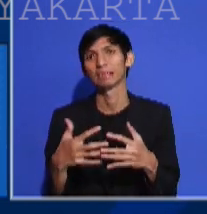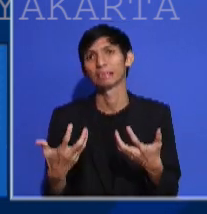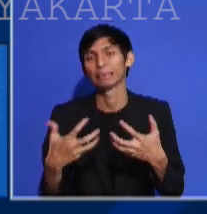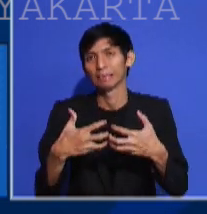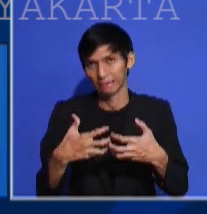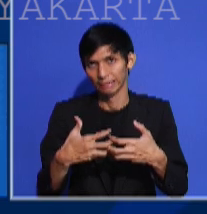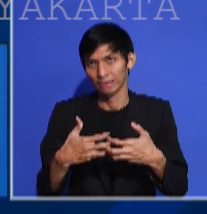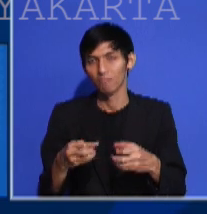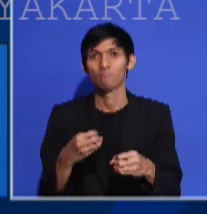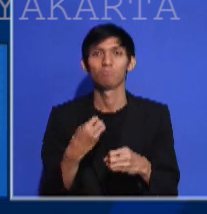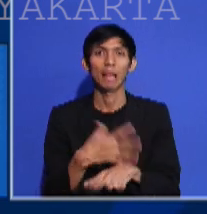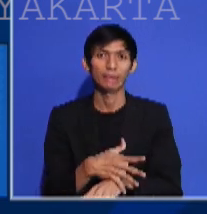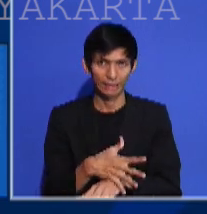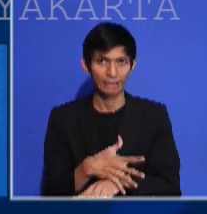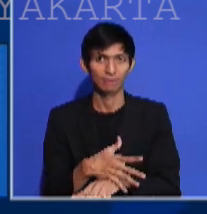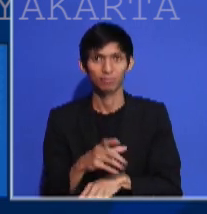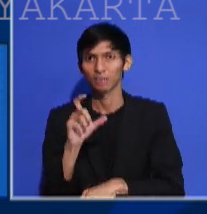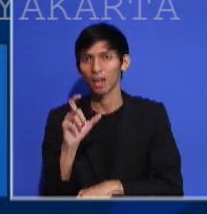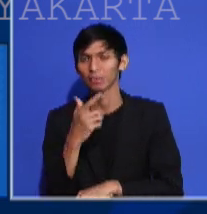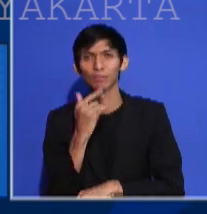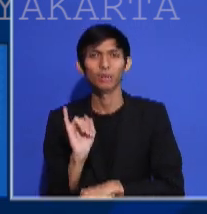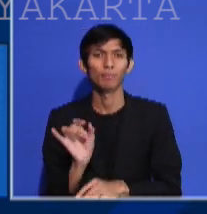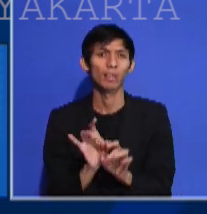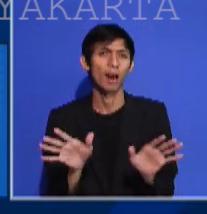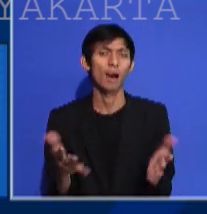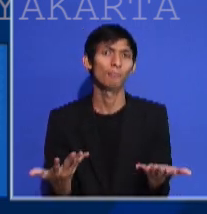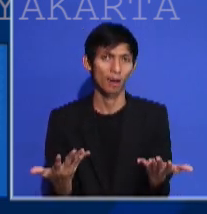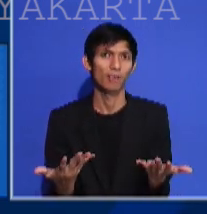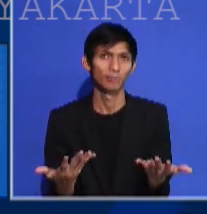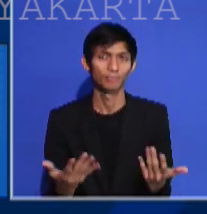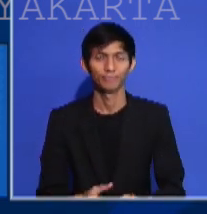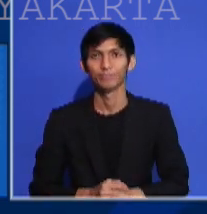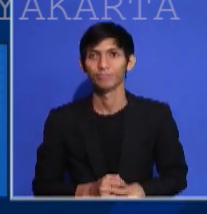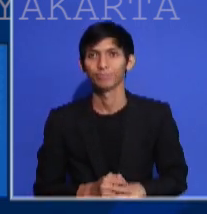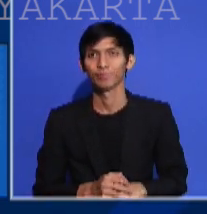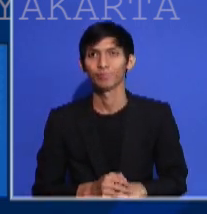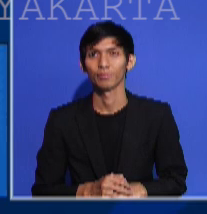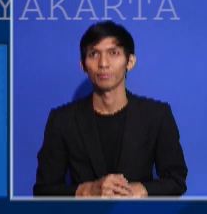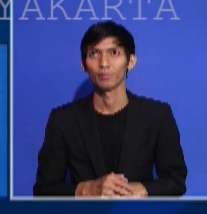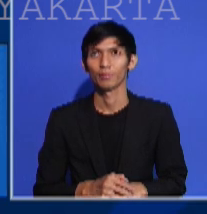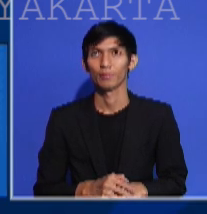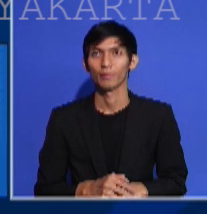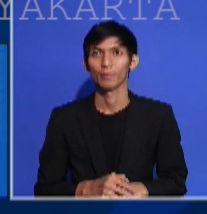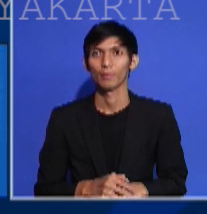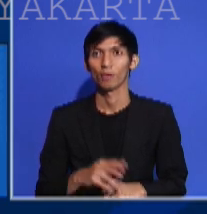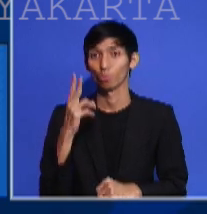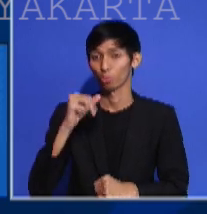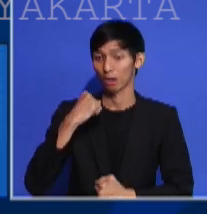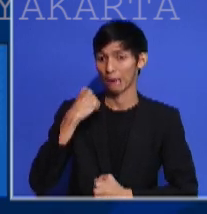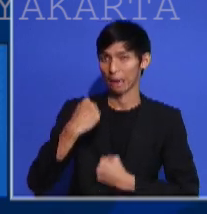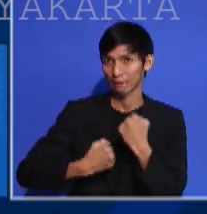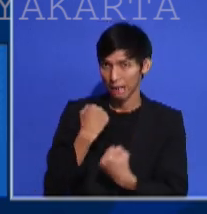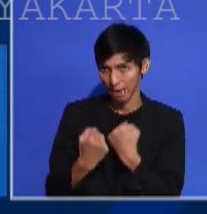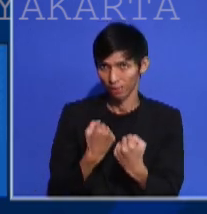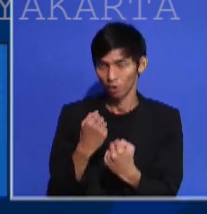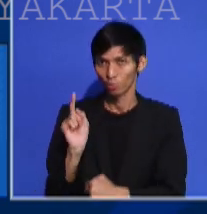menerapkan teknik tersebut gitu oke untuk atletik itu sebenarnya karena awal saya